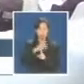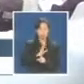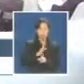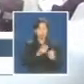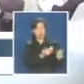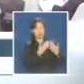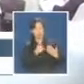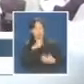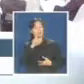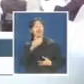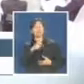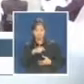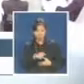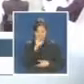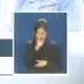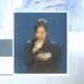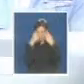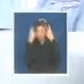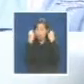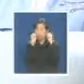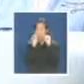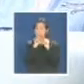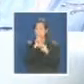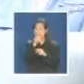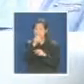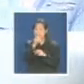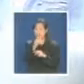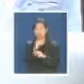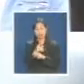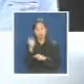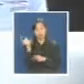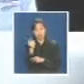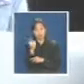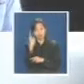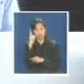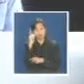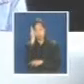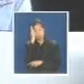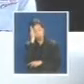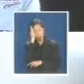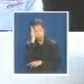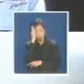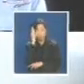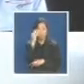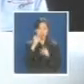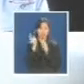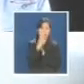จริงหรือไม่ครับท่านนายกท่านนายกรัฐมนตรีนอนตีหนึ่งตื่นตีห้าทำงานหนักขน